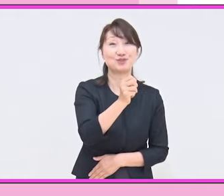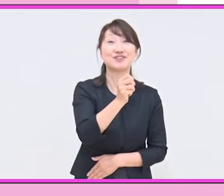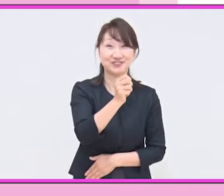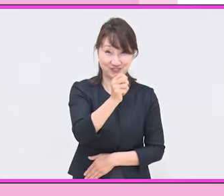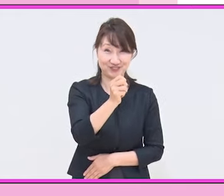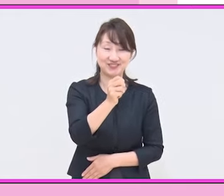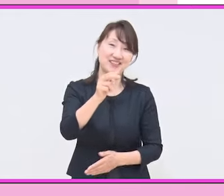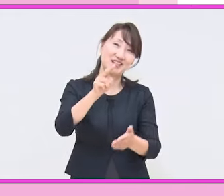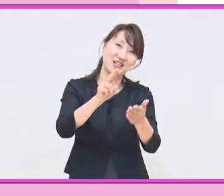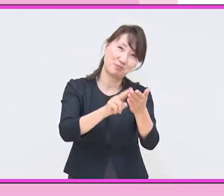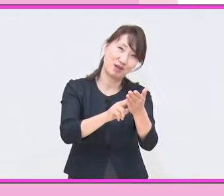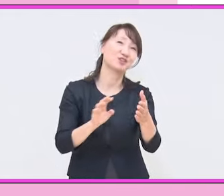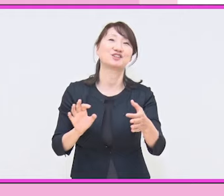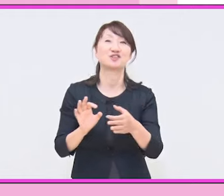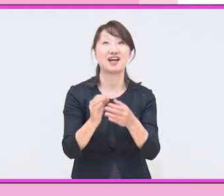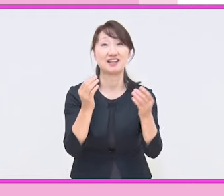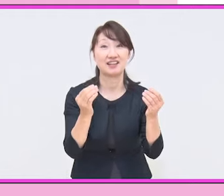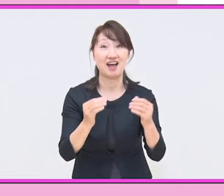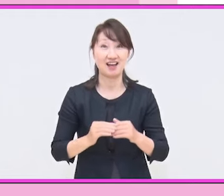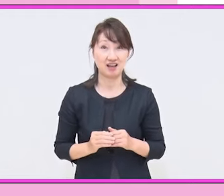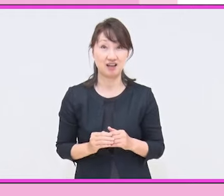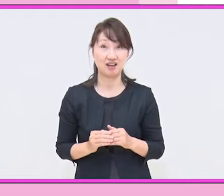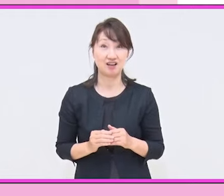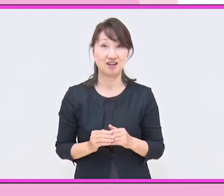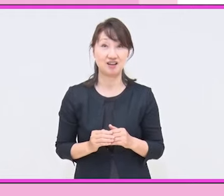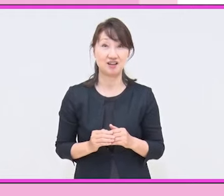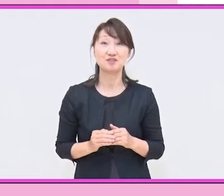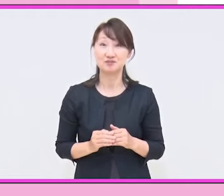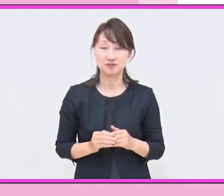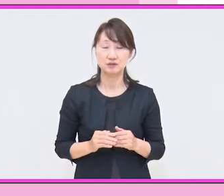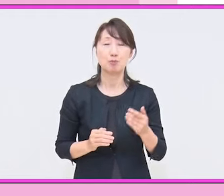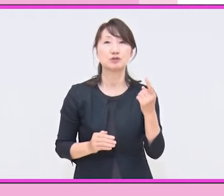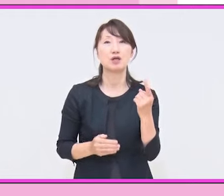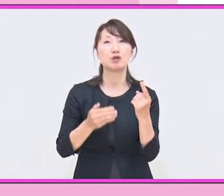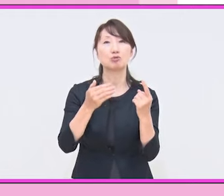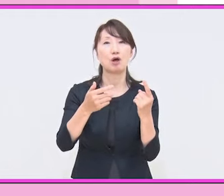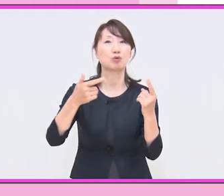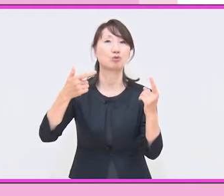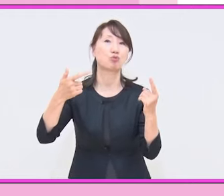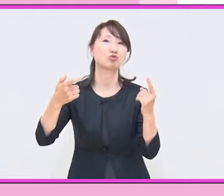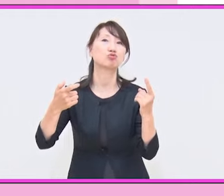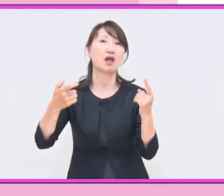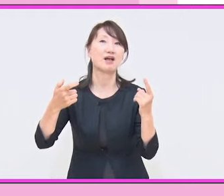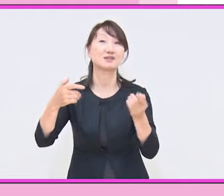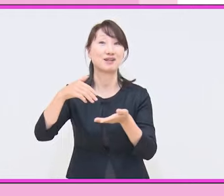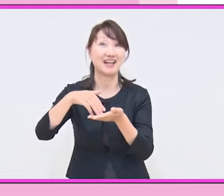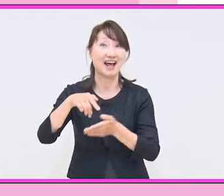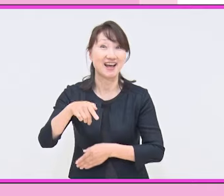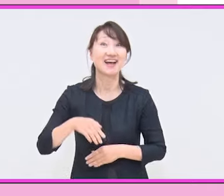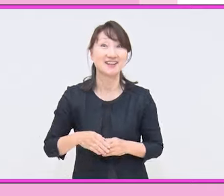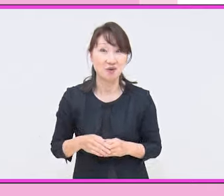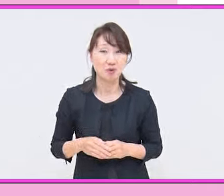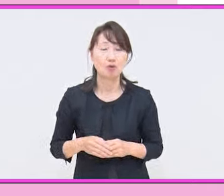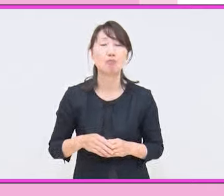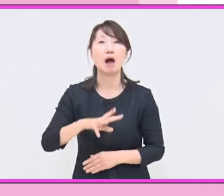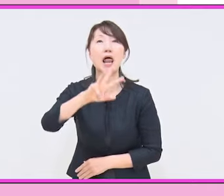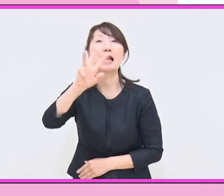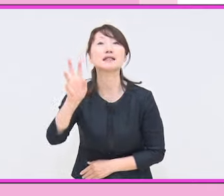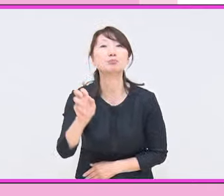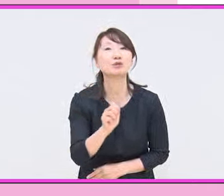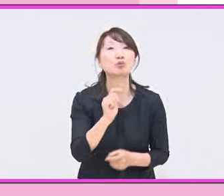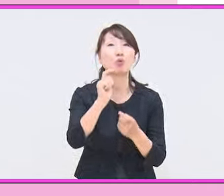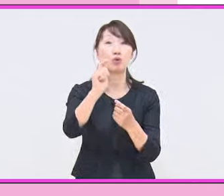と位置づけられるんですが、実はこの下にあります1964年一番下のところですね、パラリンピックという言